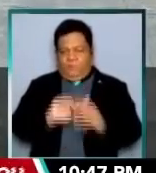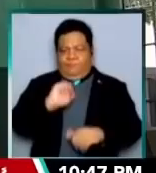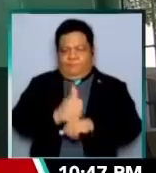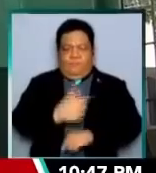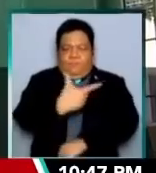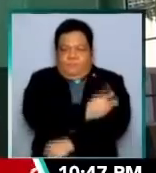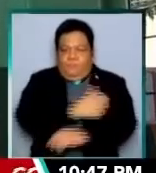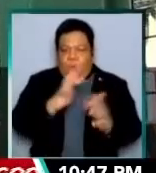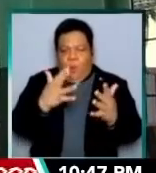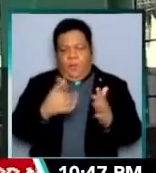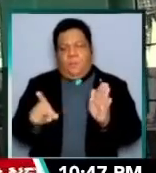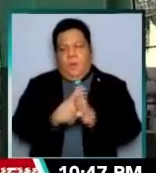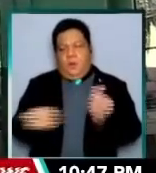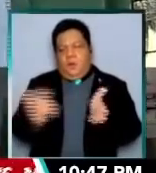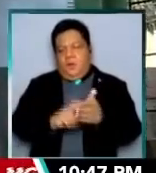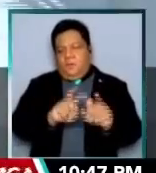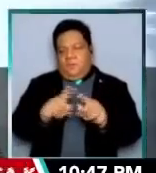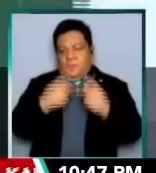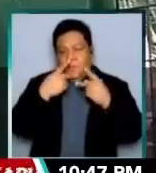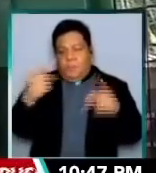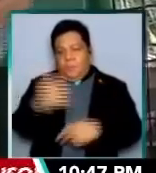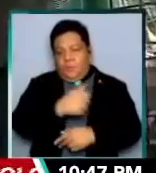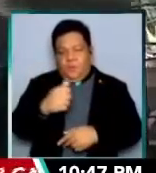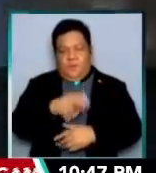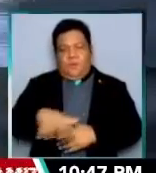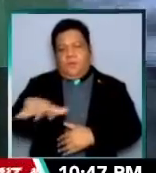transport ng mga lugar na nasa Alert Level 3 pataas